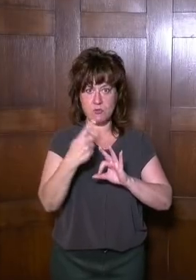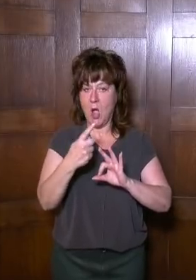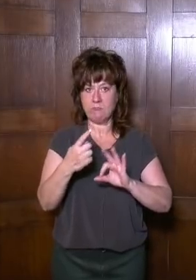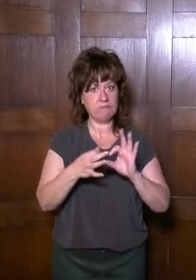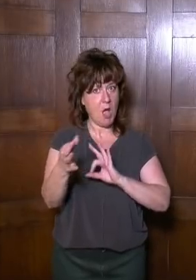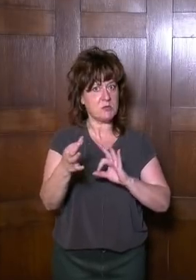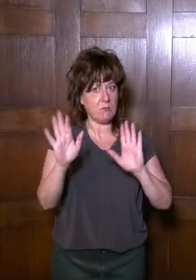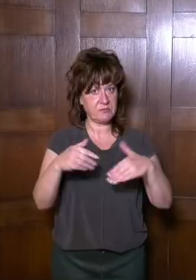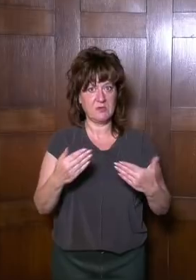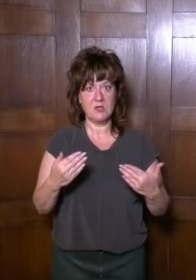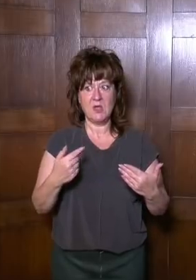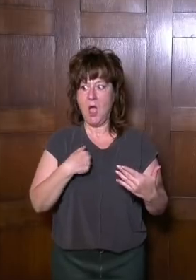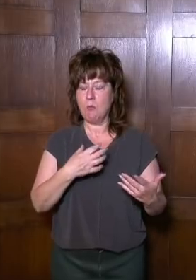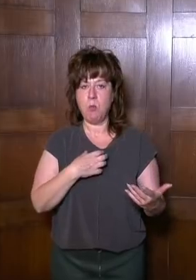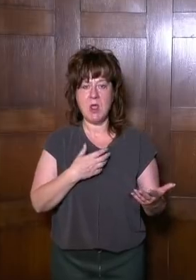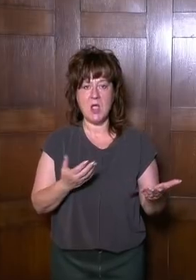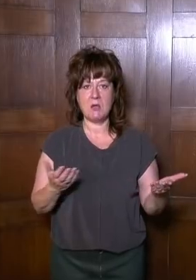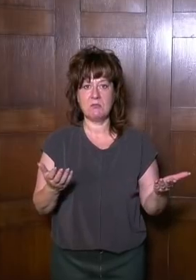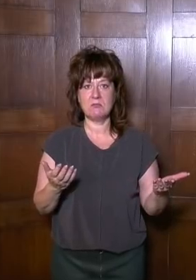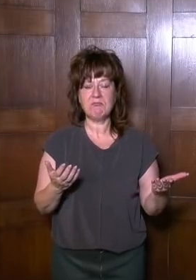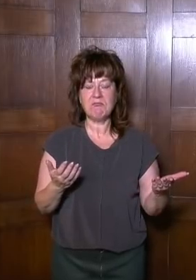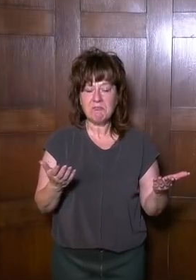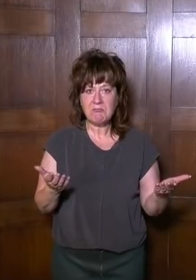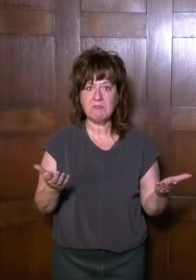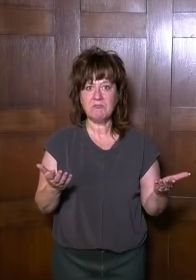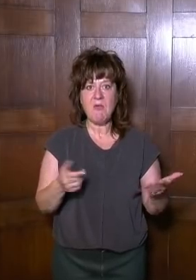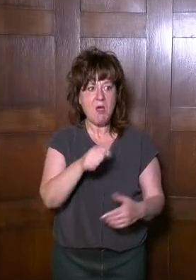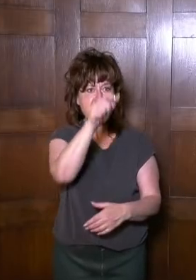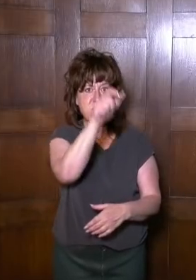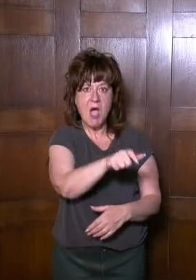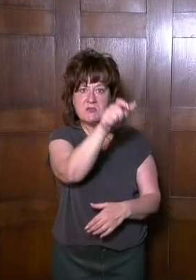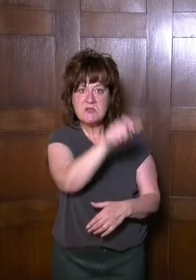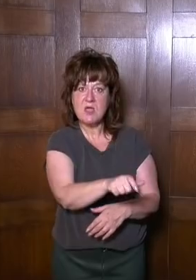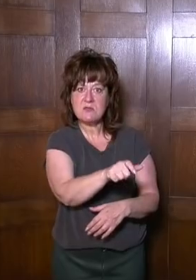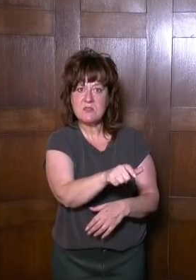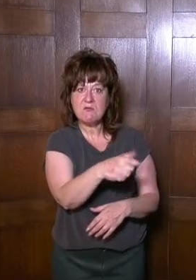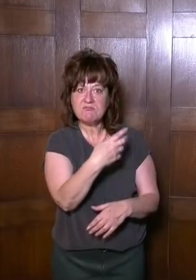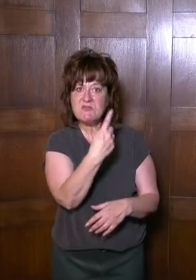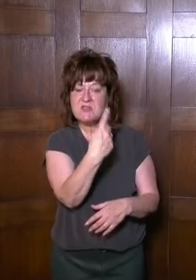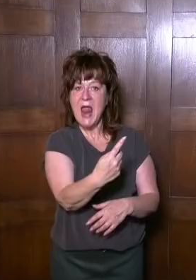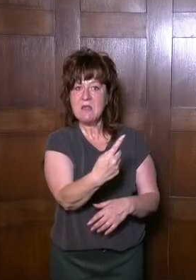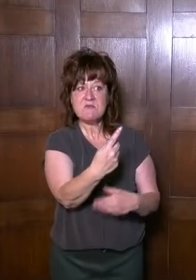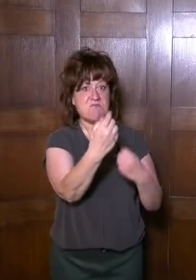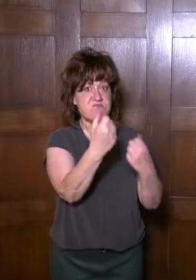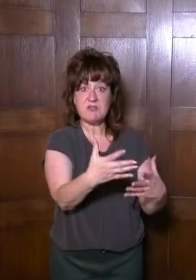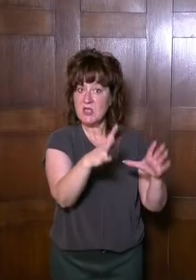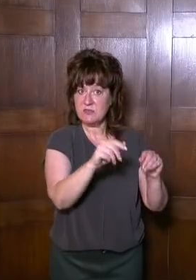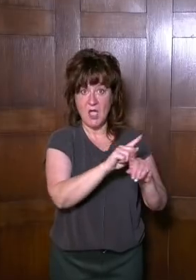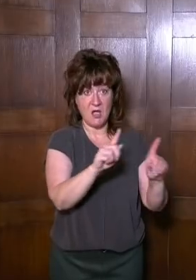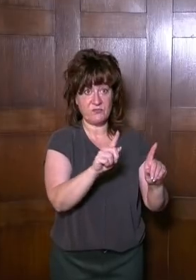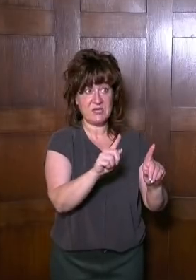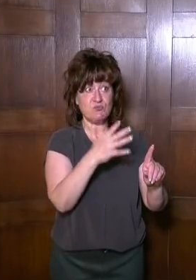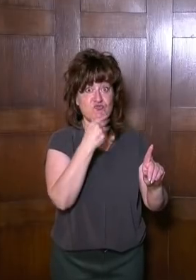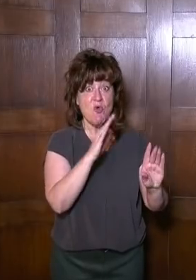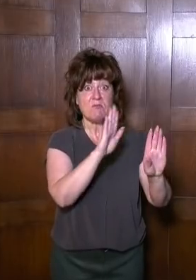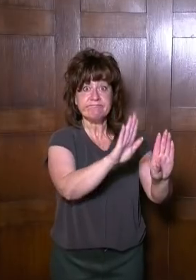erlassen wurden, standen wir vor dem Problem, die Patienten möchten möglichst nichts passieren, schön zu Hause